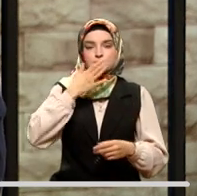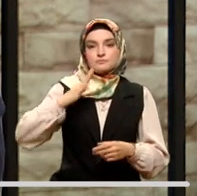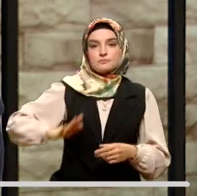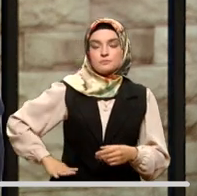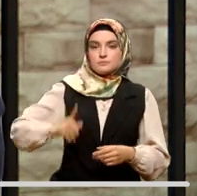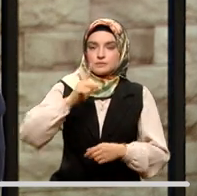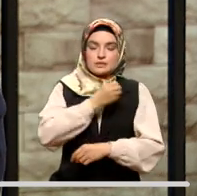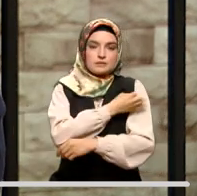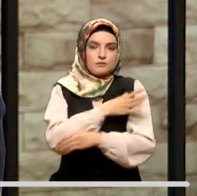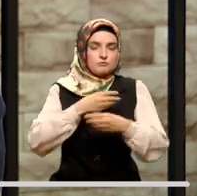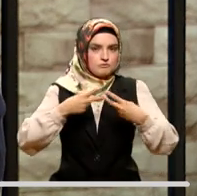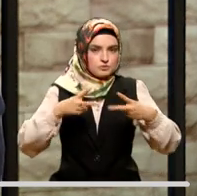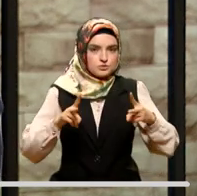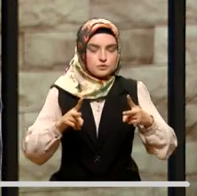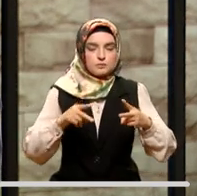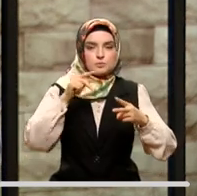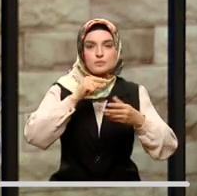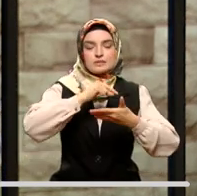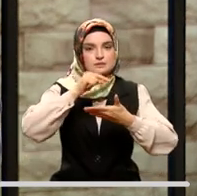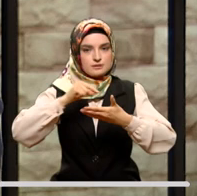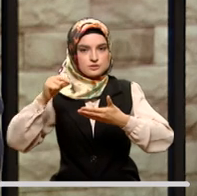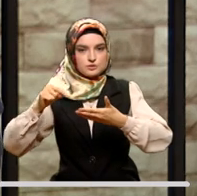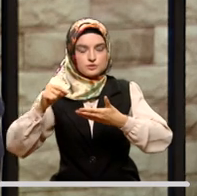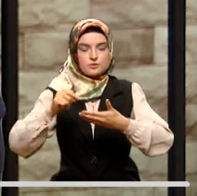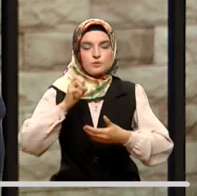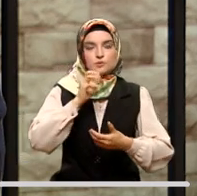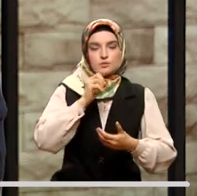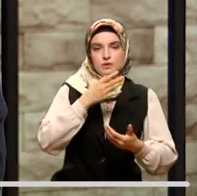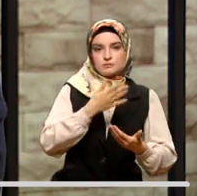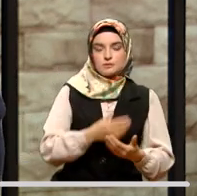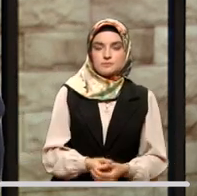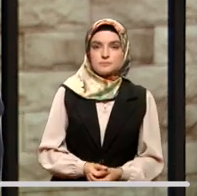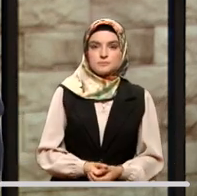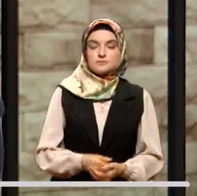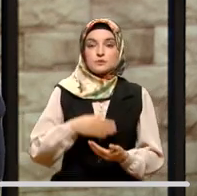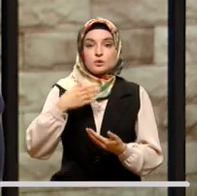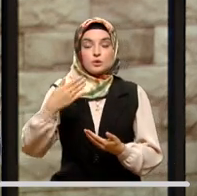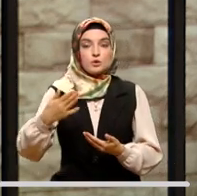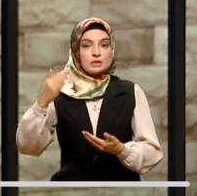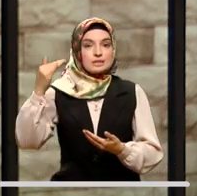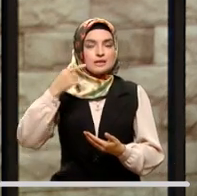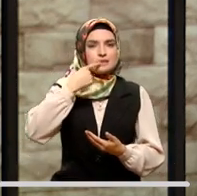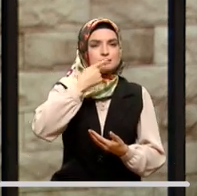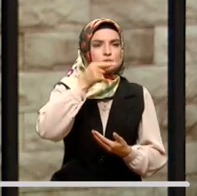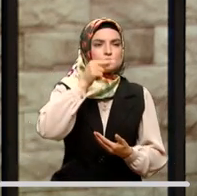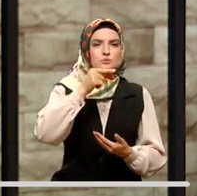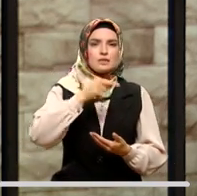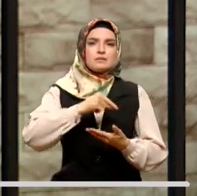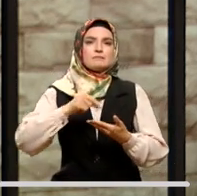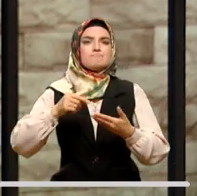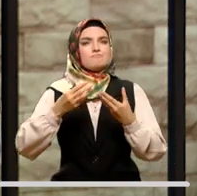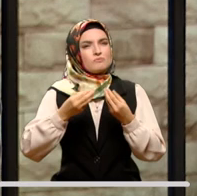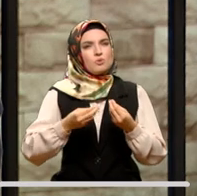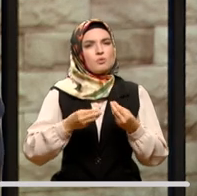sınıfımız oluşabiliyor. 15'ini yazıyor öğreticimiz, görevlimiz. Daha sonra gelenlere artık diyor ki yani bunları yazmasam da olur